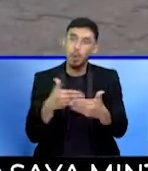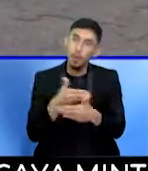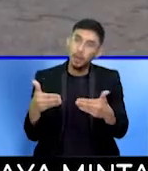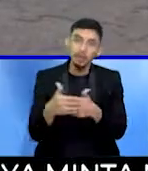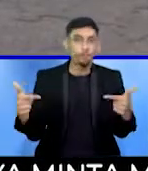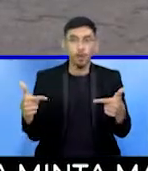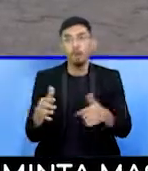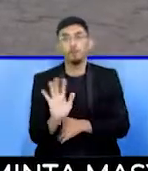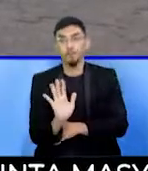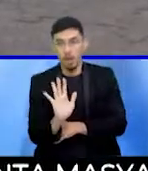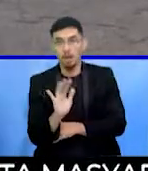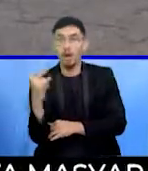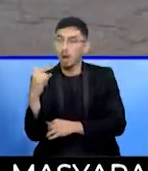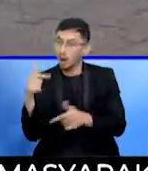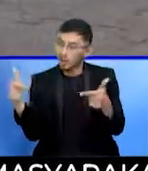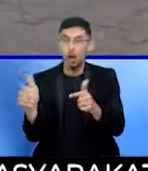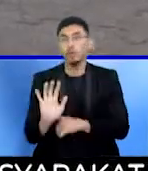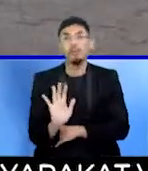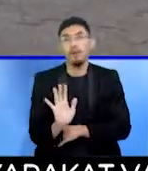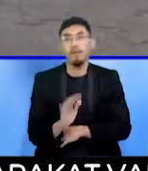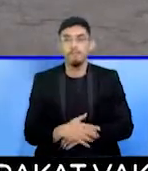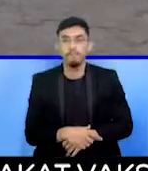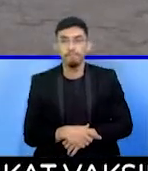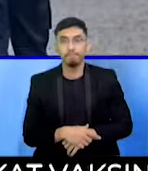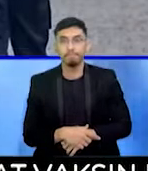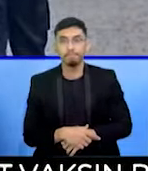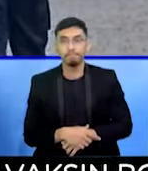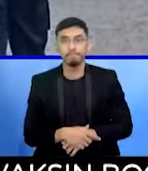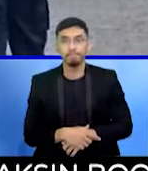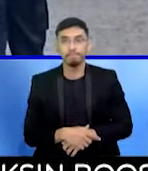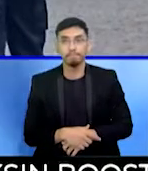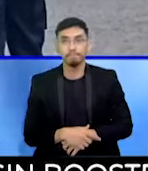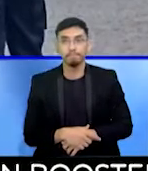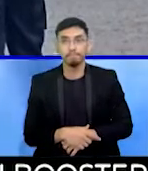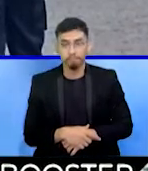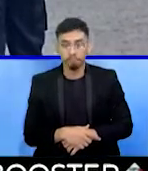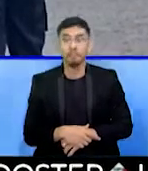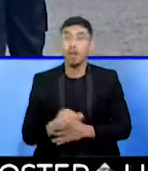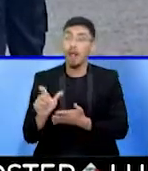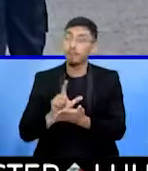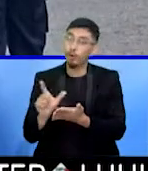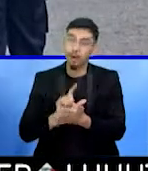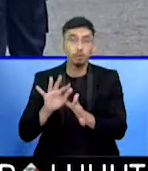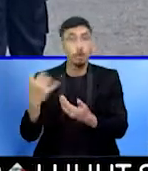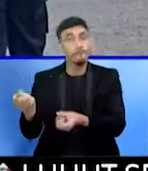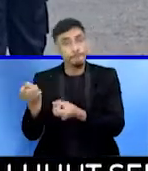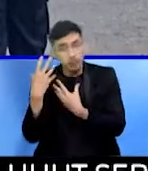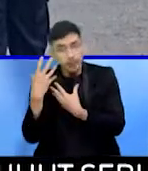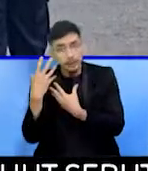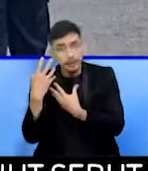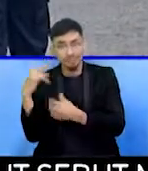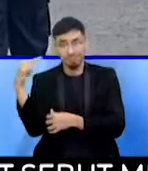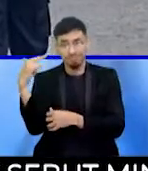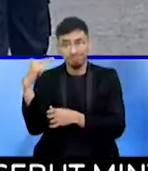kawasan Bandara Soekarno-Hatta ini. Dan berdasarkan informasi kami dapatkan juga bahwa jenazah Eril ini berada satu pesawat dengan